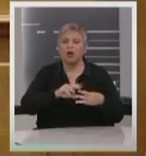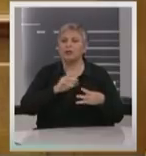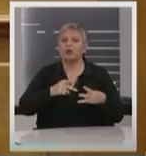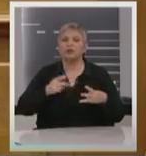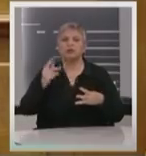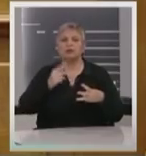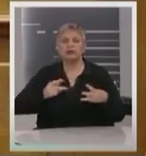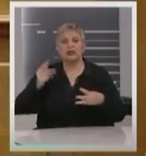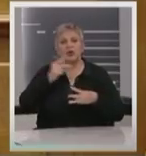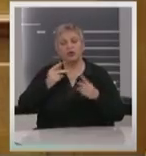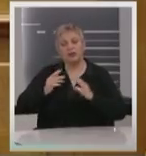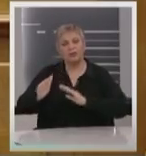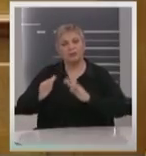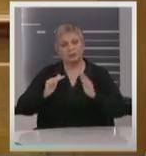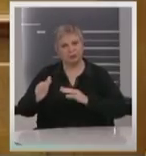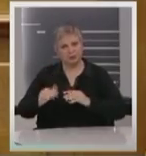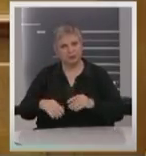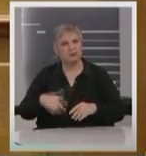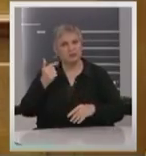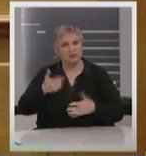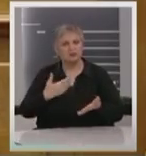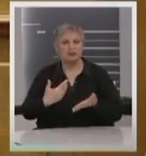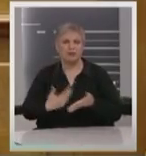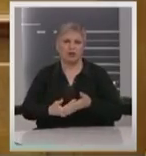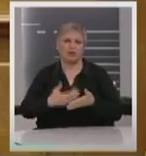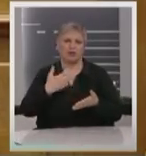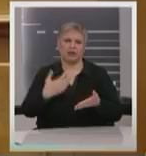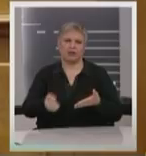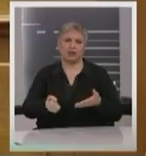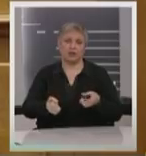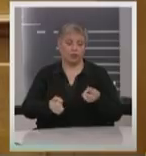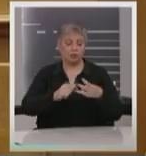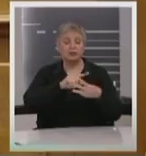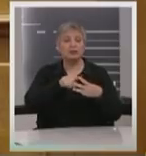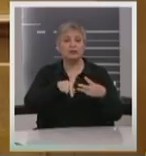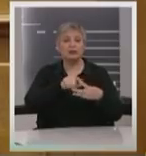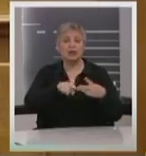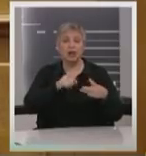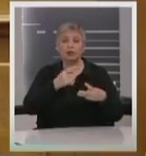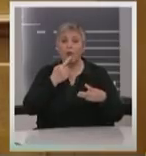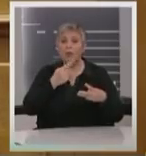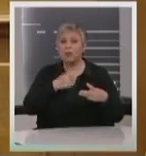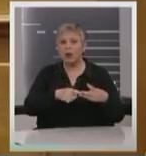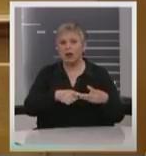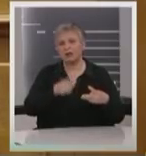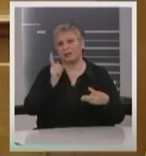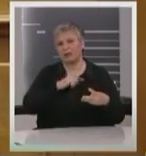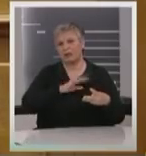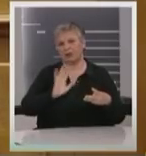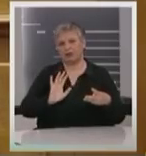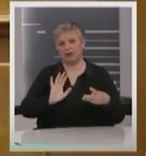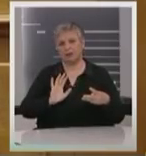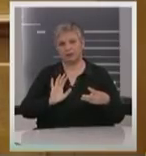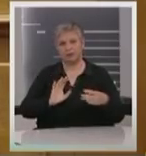πρόσημο. Θα αποδείξω με την ομιλία μου ότι και οι 3 αυτοί ισχυρισμοί σας είναι ψευδείς.